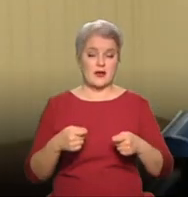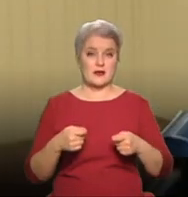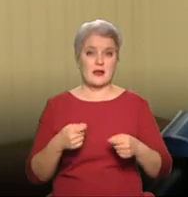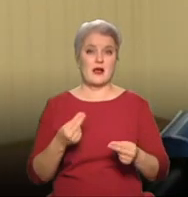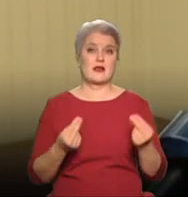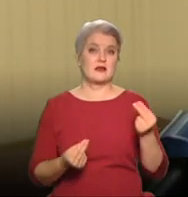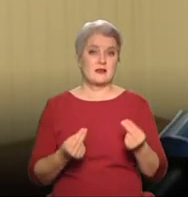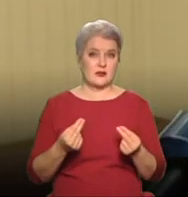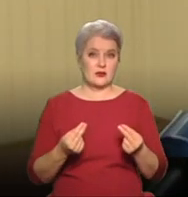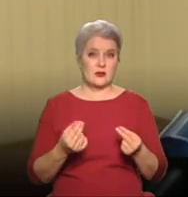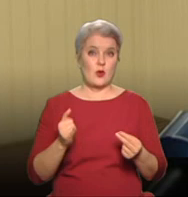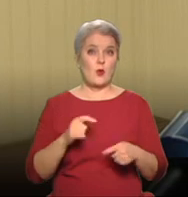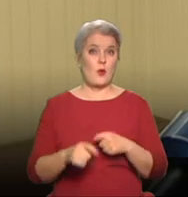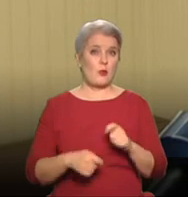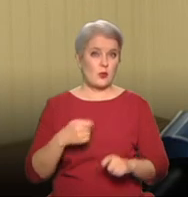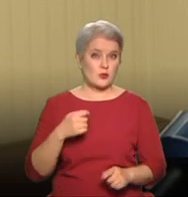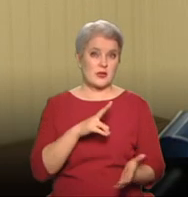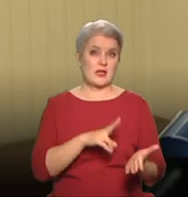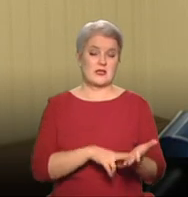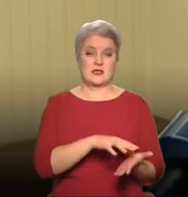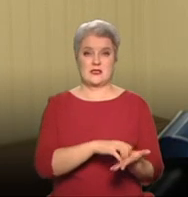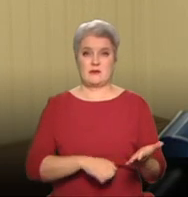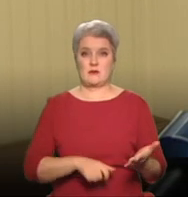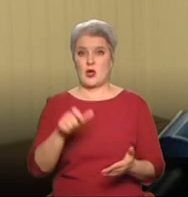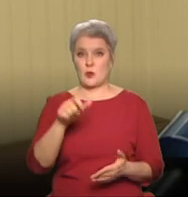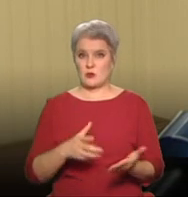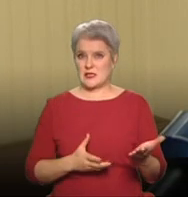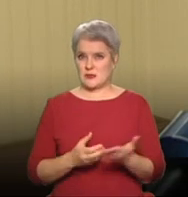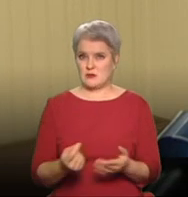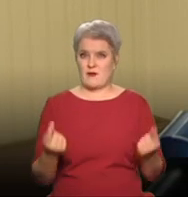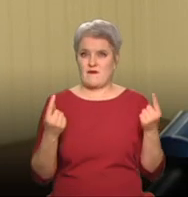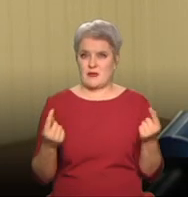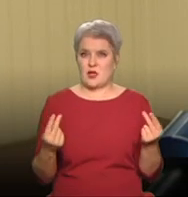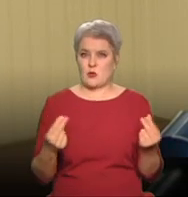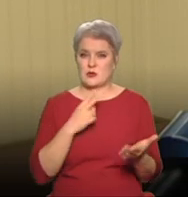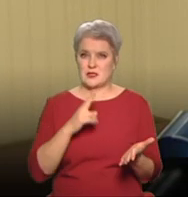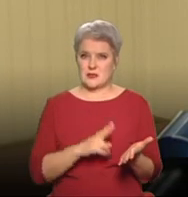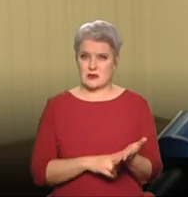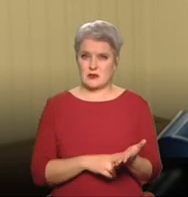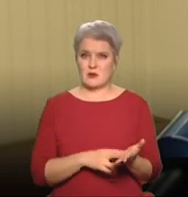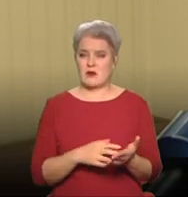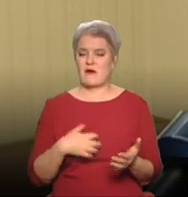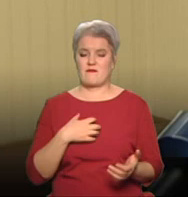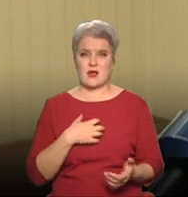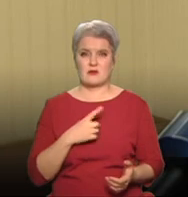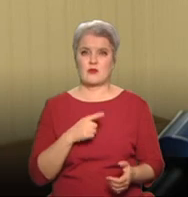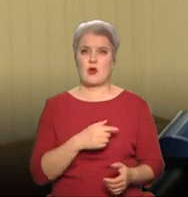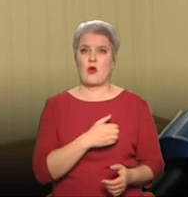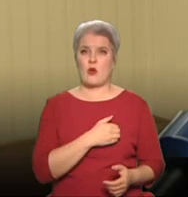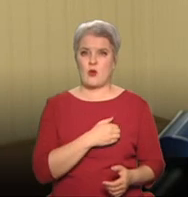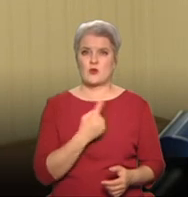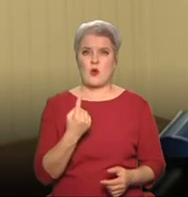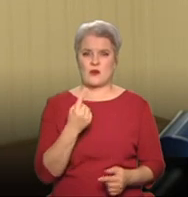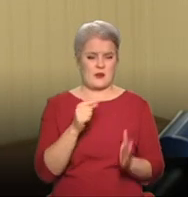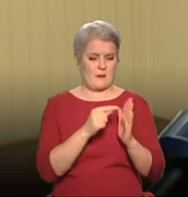Людина, яка заплатила великі кошти за ліцензію, для неї найбільший стримуючий фактор те, що якщо вона хоч один пункт порушить,